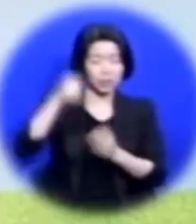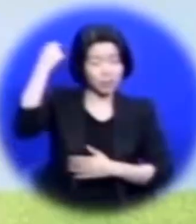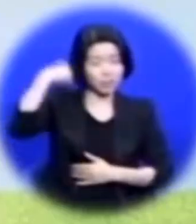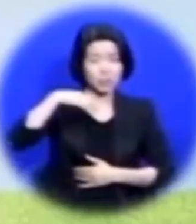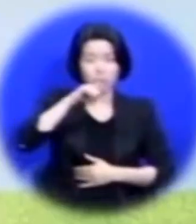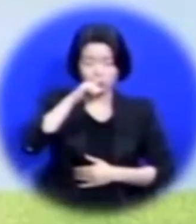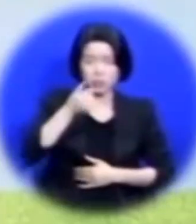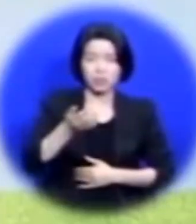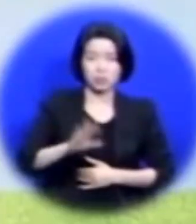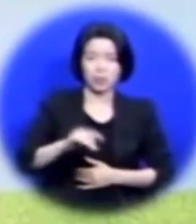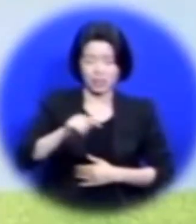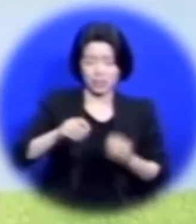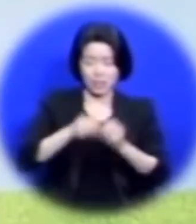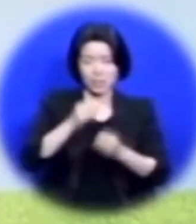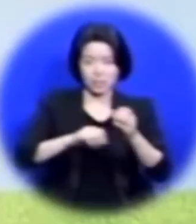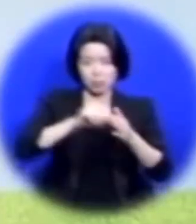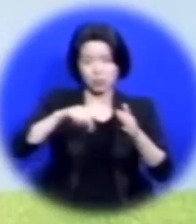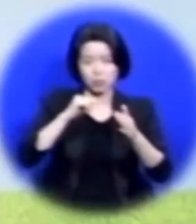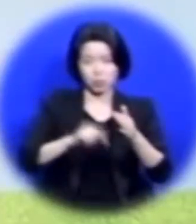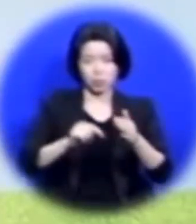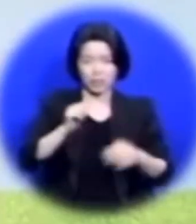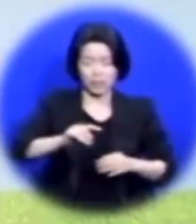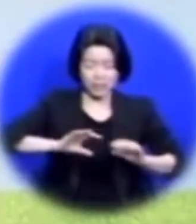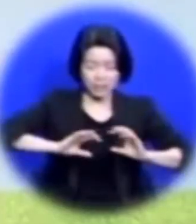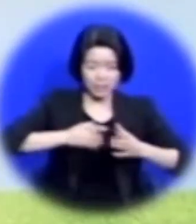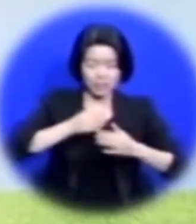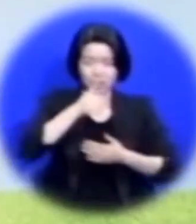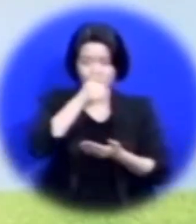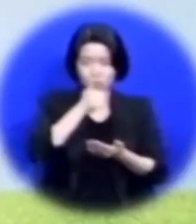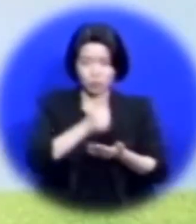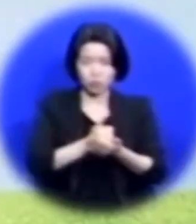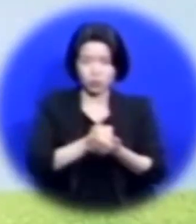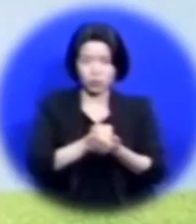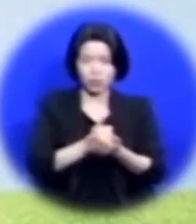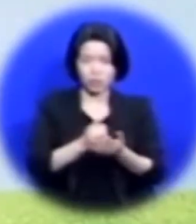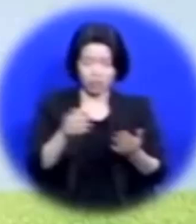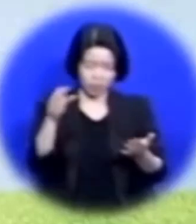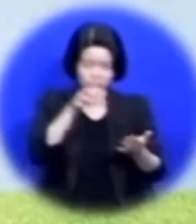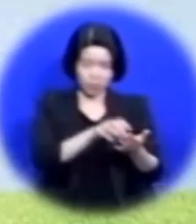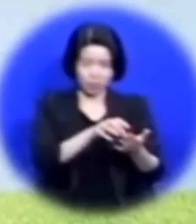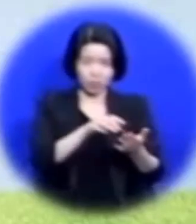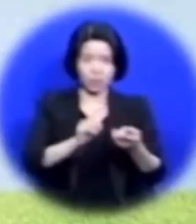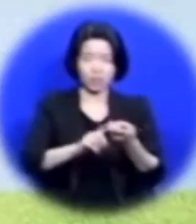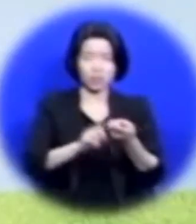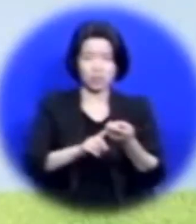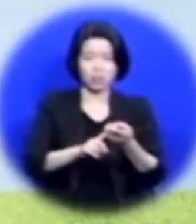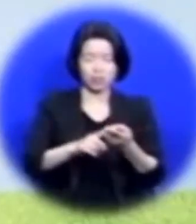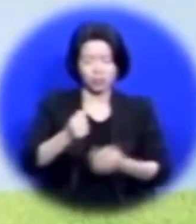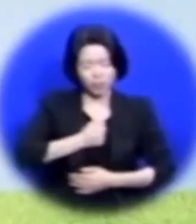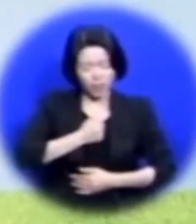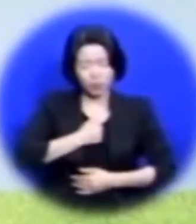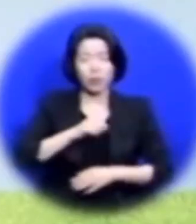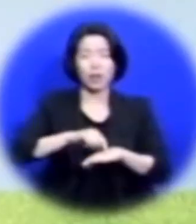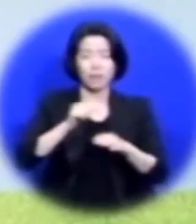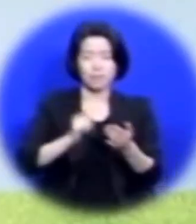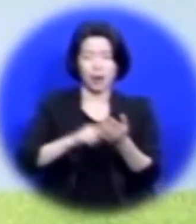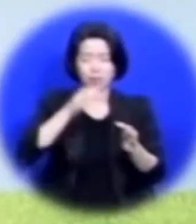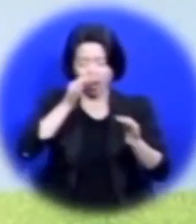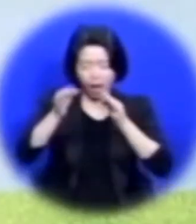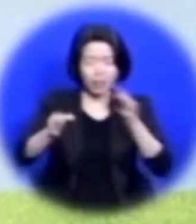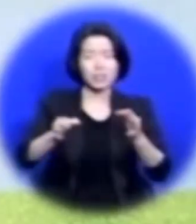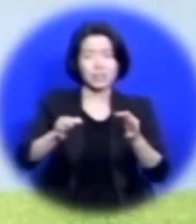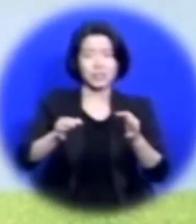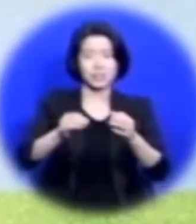20편 속의 아이 세상에 죄악이 관영 한 것에 대한 아주 애통하는 마음 탄식이